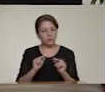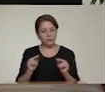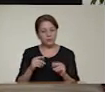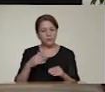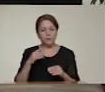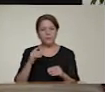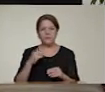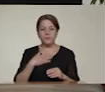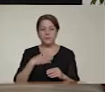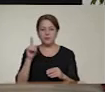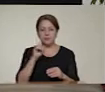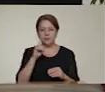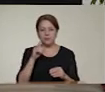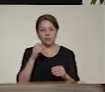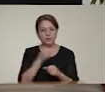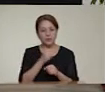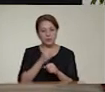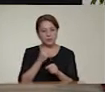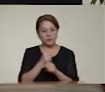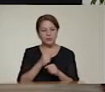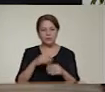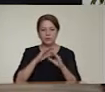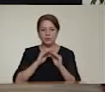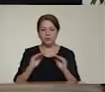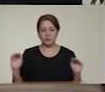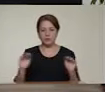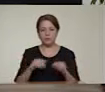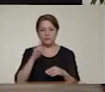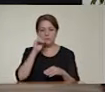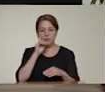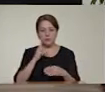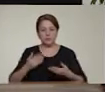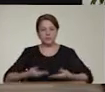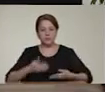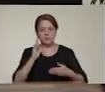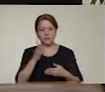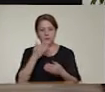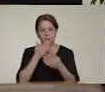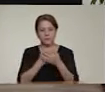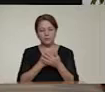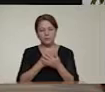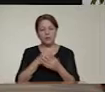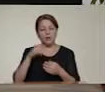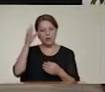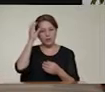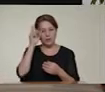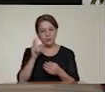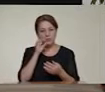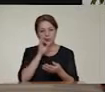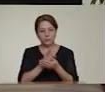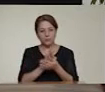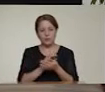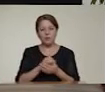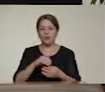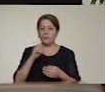qilsak tinch va rohatda umr kechiramiz? Donishmand javob beribdi. Biror